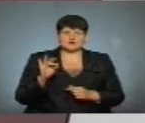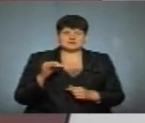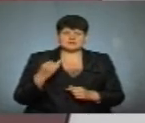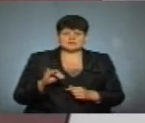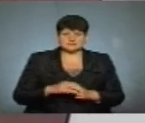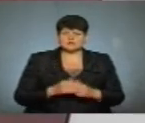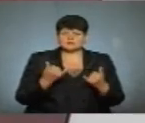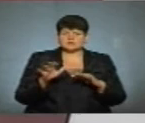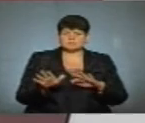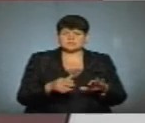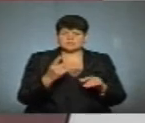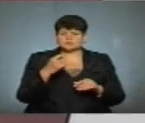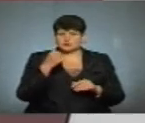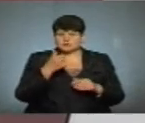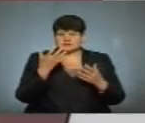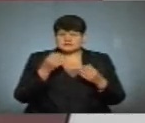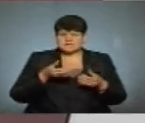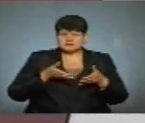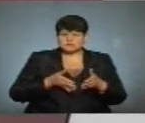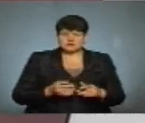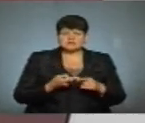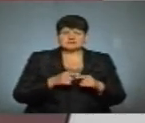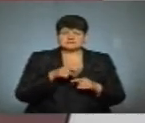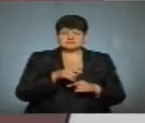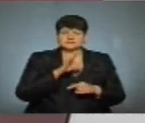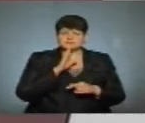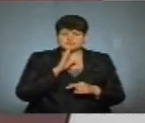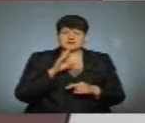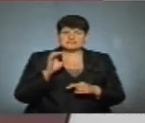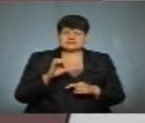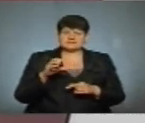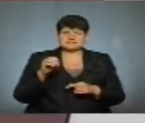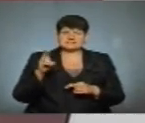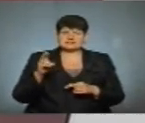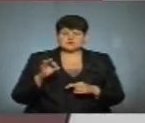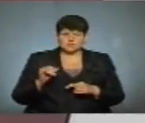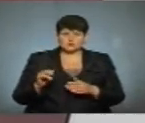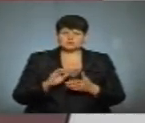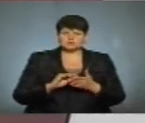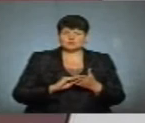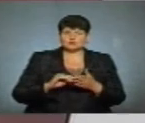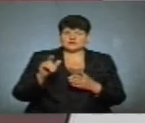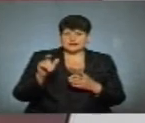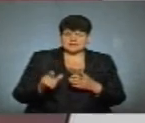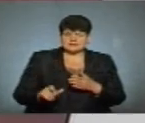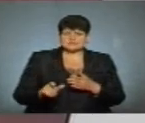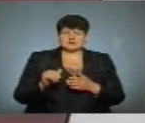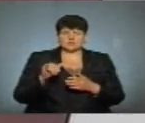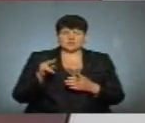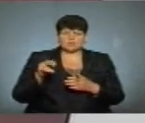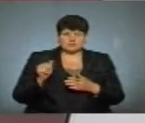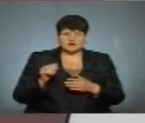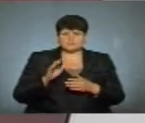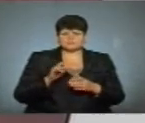Сьогодні минає 100 років з дня народження цієї політичної діячки. Слава Стецько – журналістка, співорганізаторка Червоного Хреста УПА,